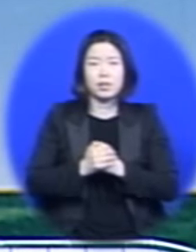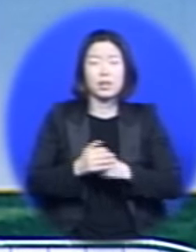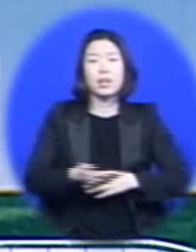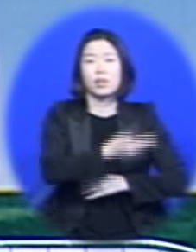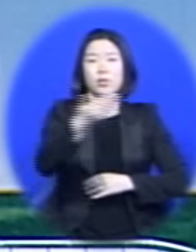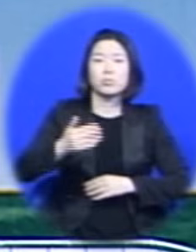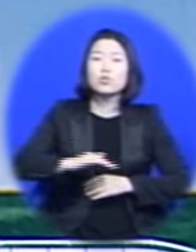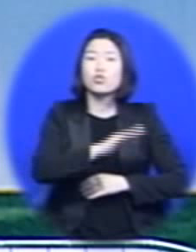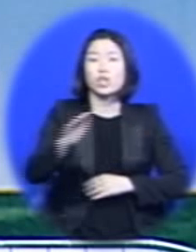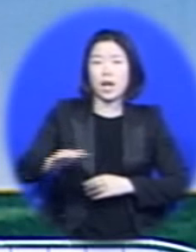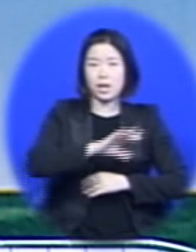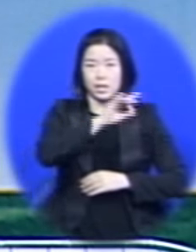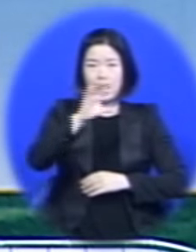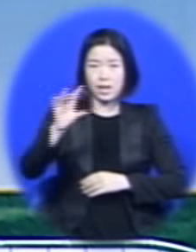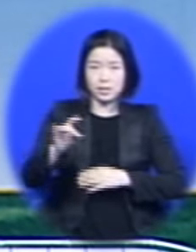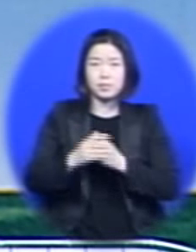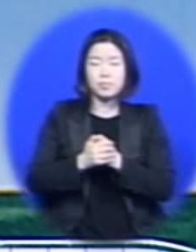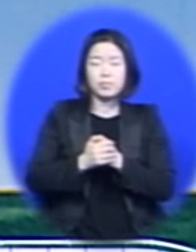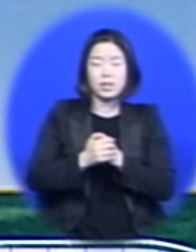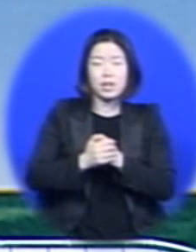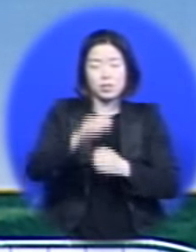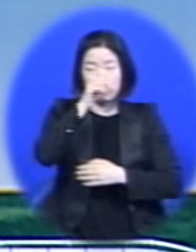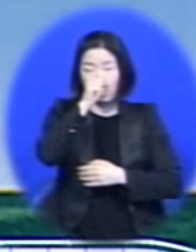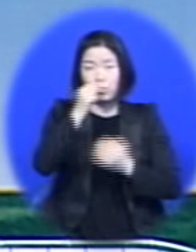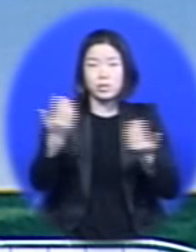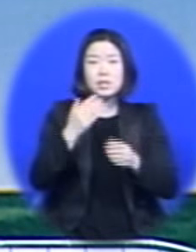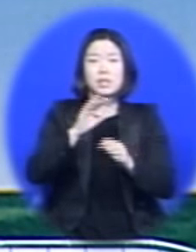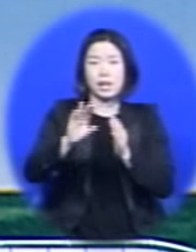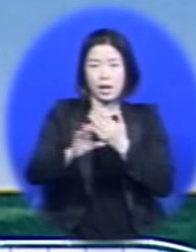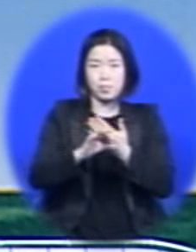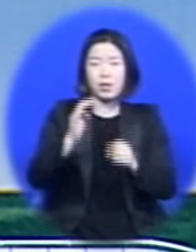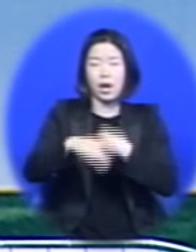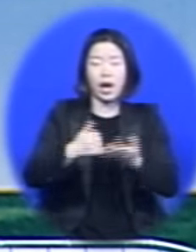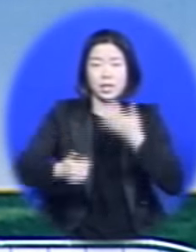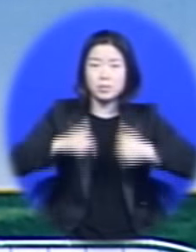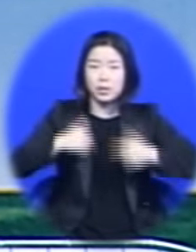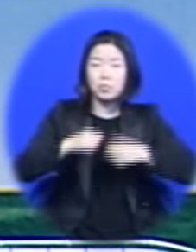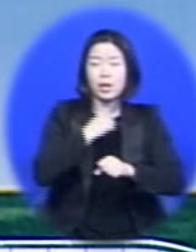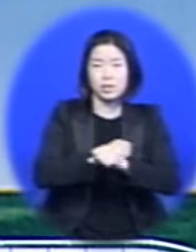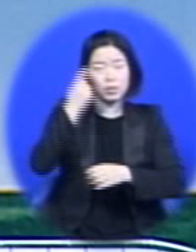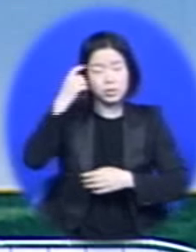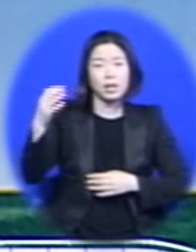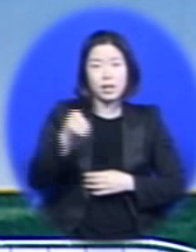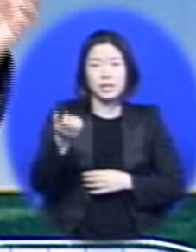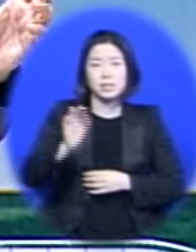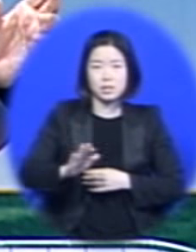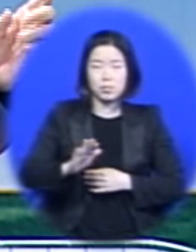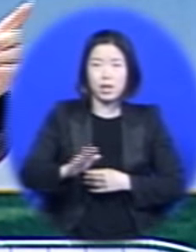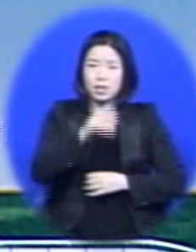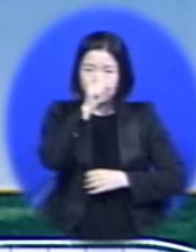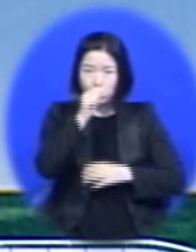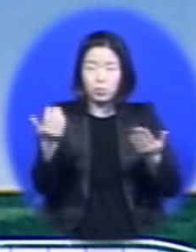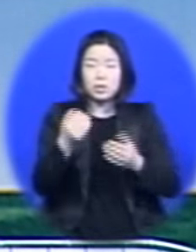여러분, 우리가 때때로 아주 선한 일을 하면 하나님이 기뻐하실 거라고 생각하지만 선한 일을